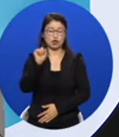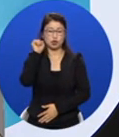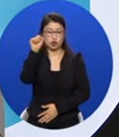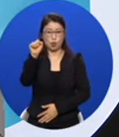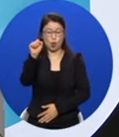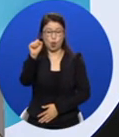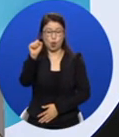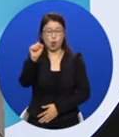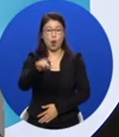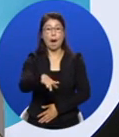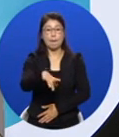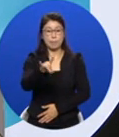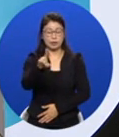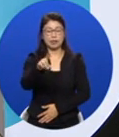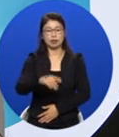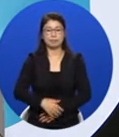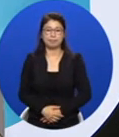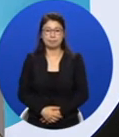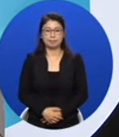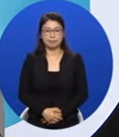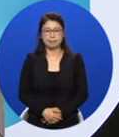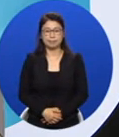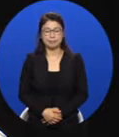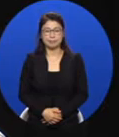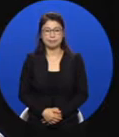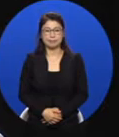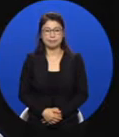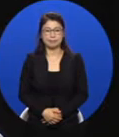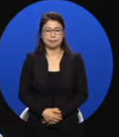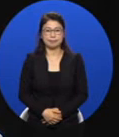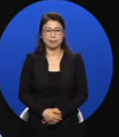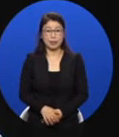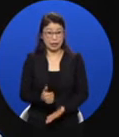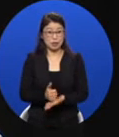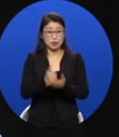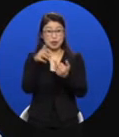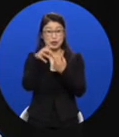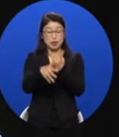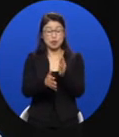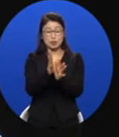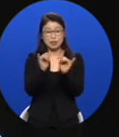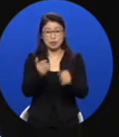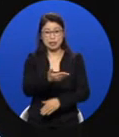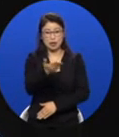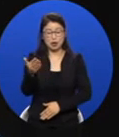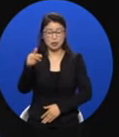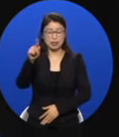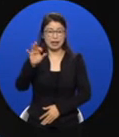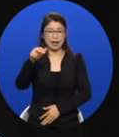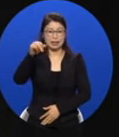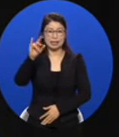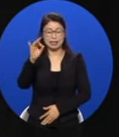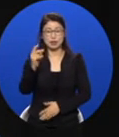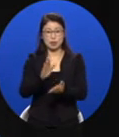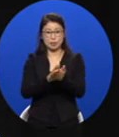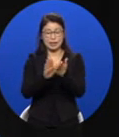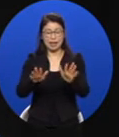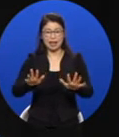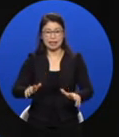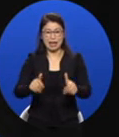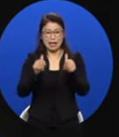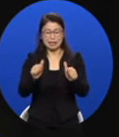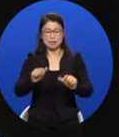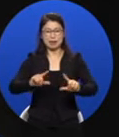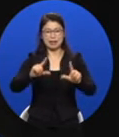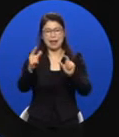후보께 먼저 듣겠습니다. 예, 존경하는 서귀포 시민 여러분, 강지용입니다. 이제 심판의 날이